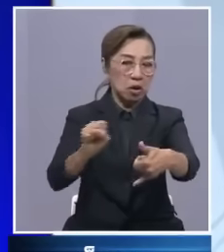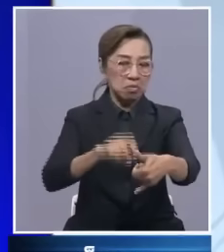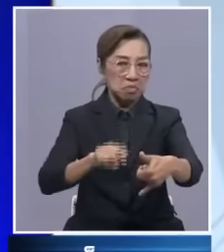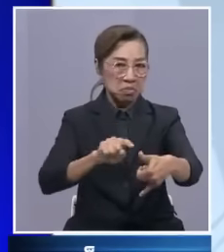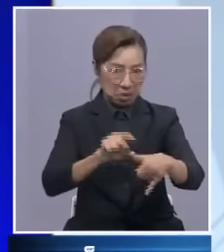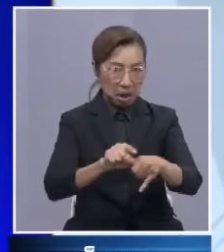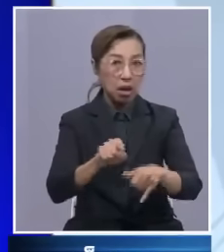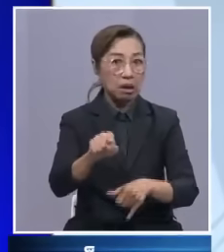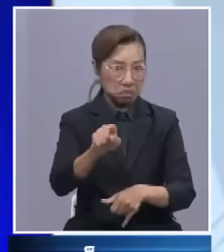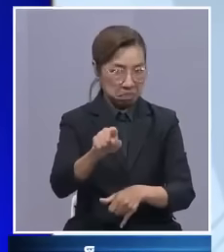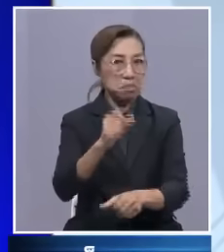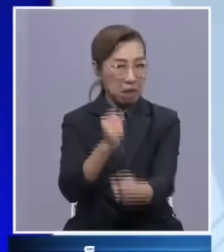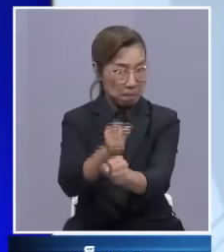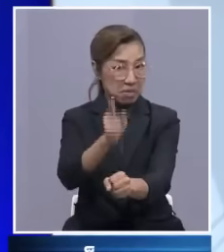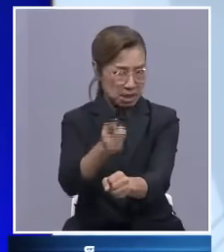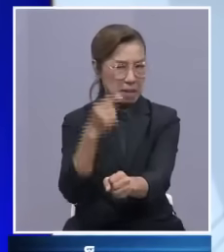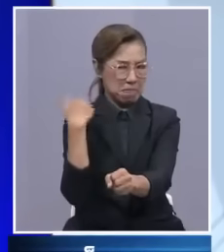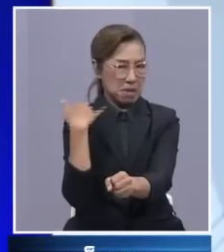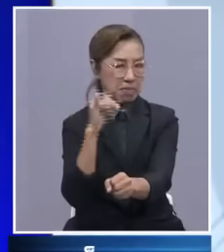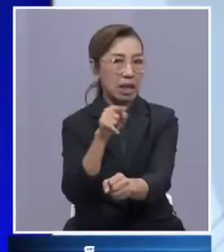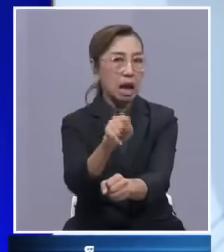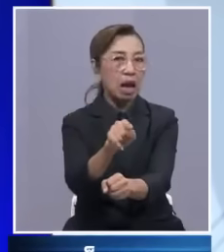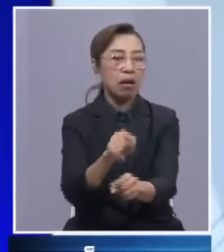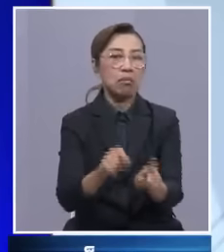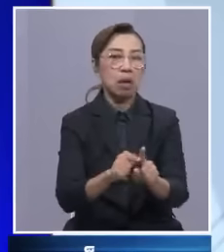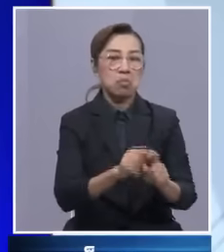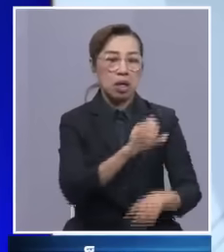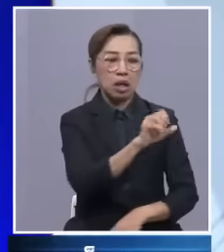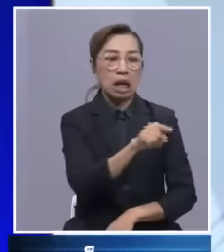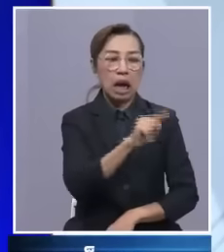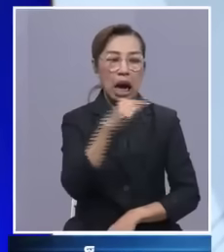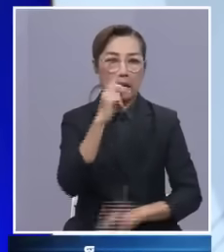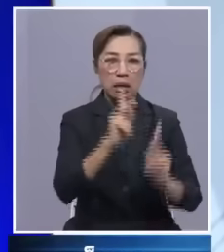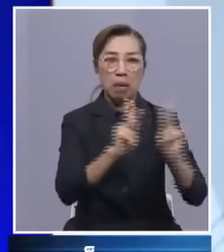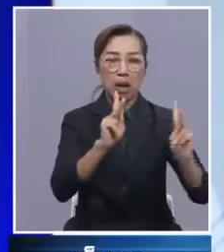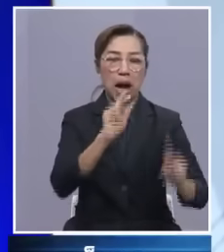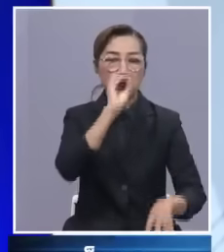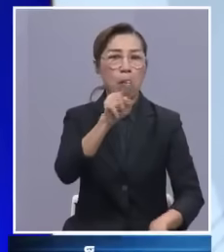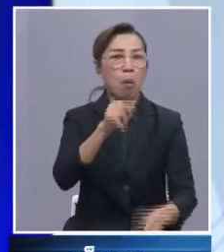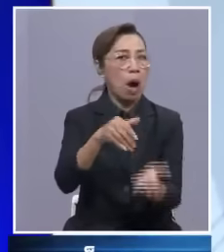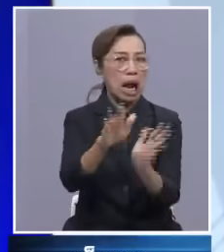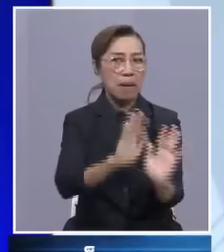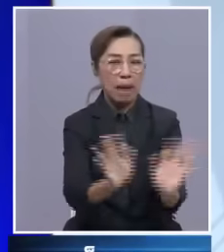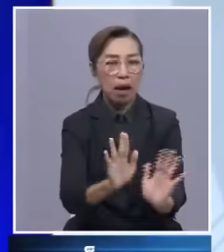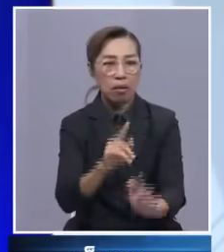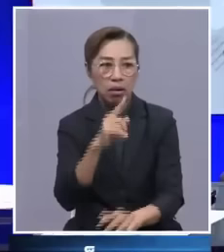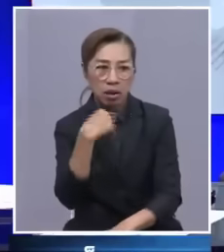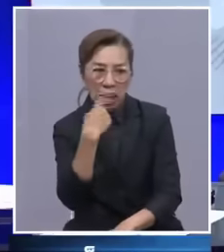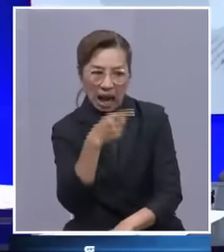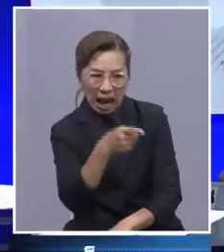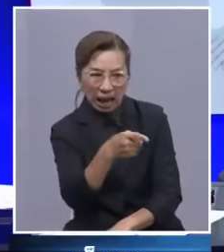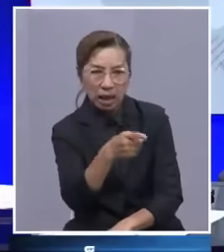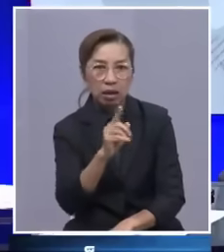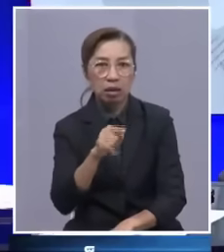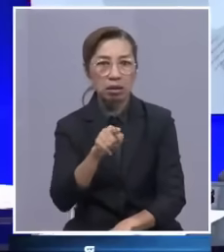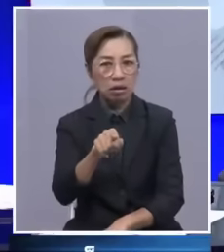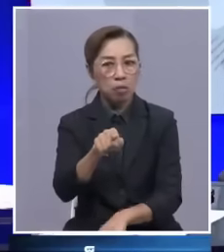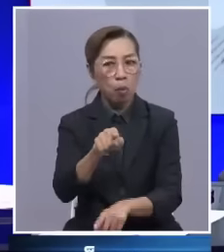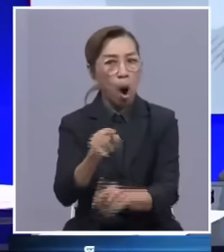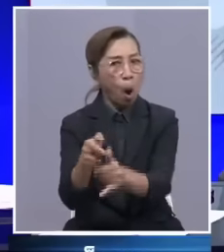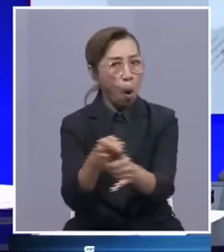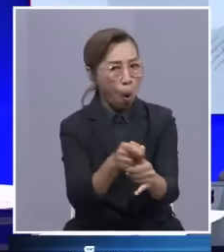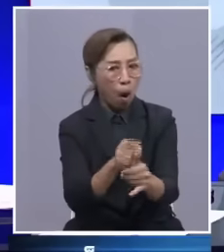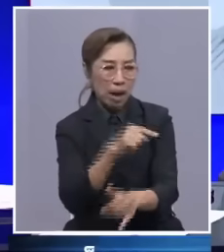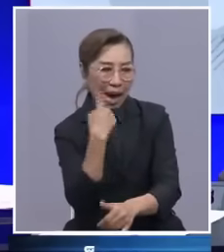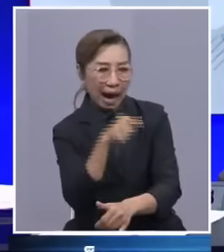ซึ่งมีมูลว่าคุกคามทางเพศเนี่ยให้ออกจากพรรคเนี่ยคือใครบ้างมันก็เลยมีการไปควานหาหรือมีการตั้งข้อสังเก